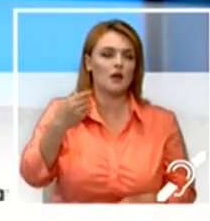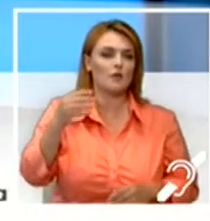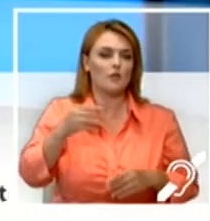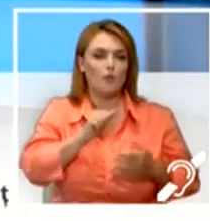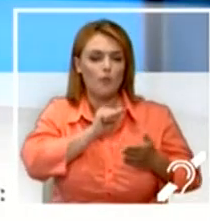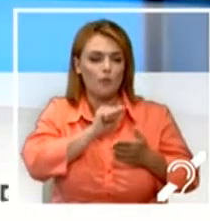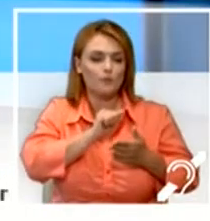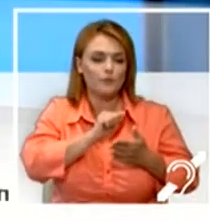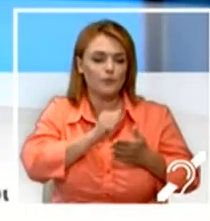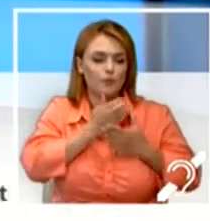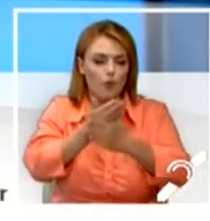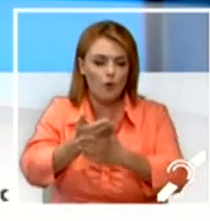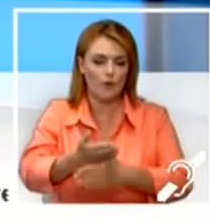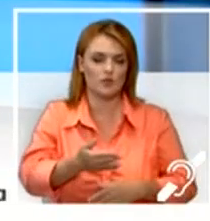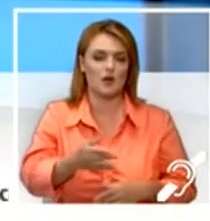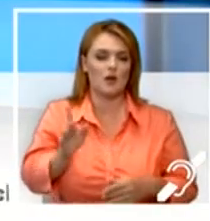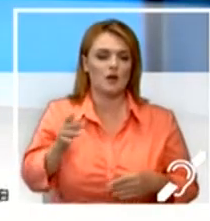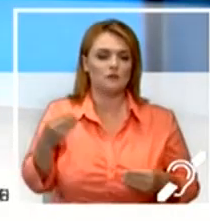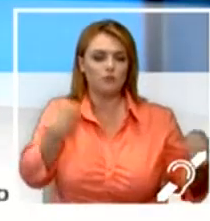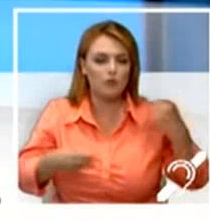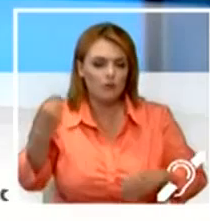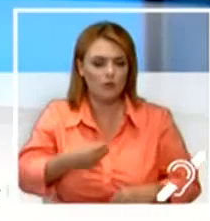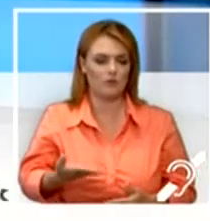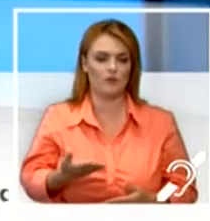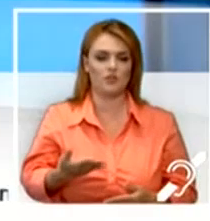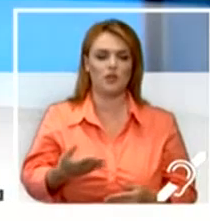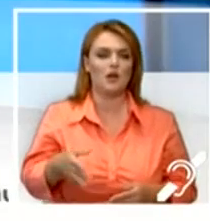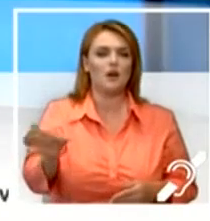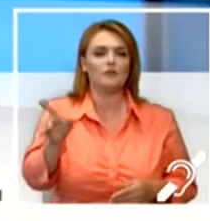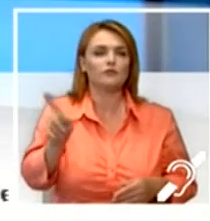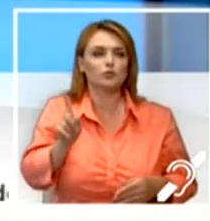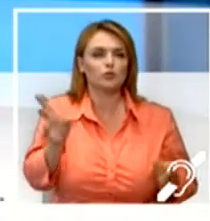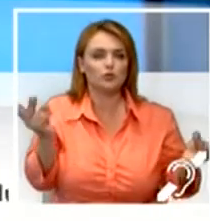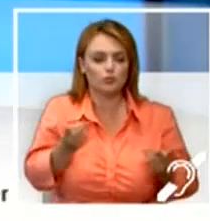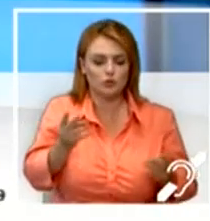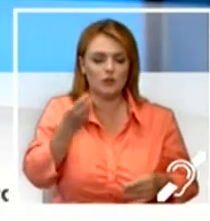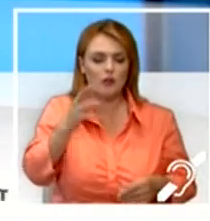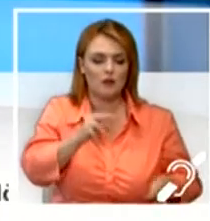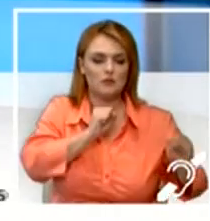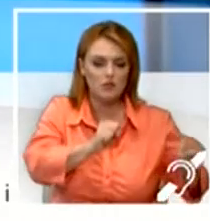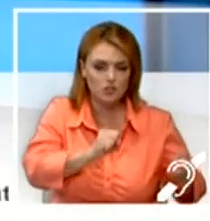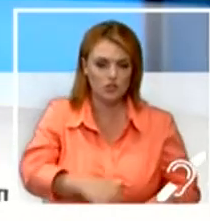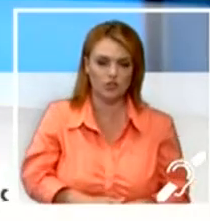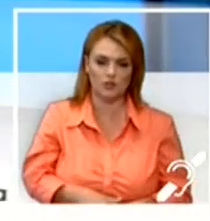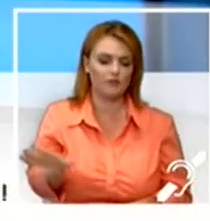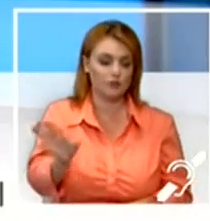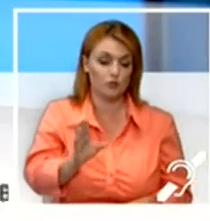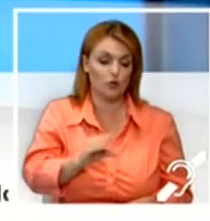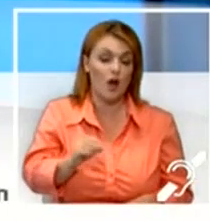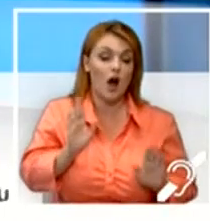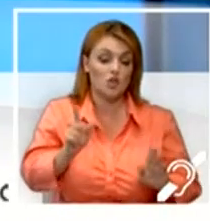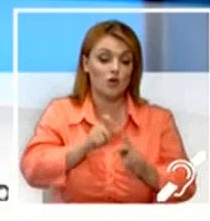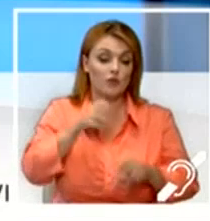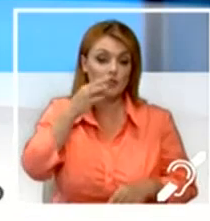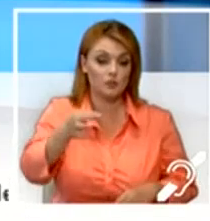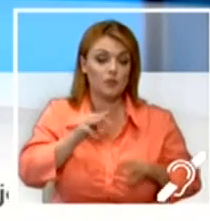capacității unităților de logistică, mobilitate, comandă și control sau apărare cibernetică. Declarațiile în acest sens au fost